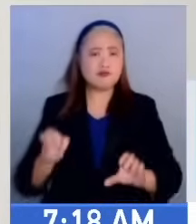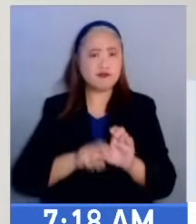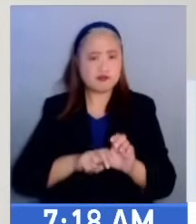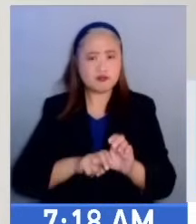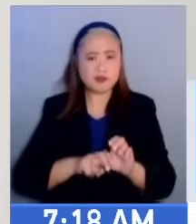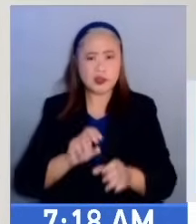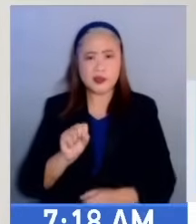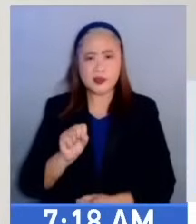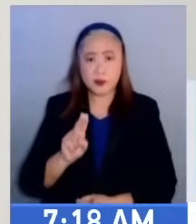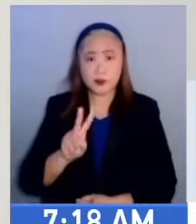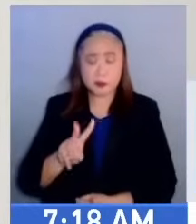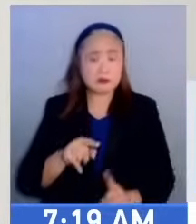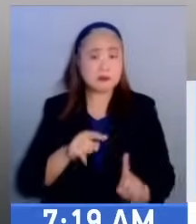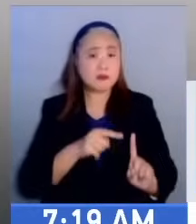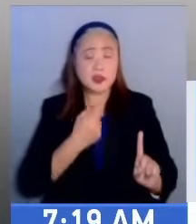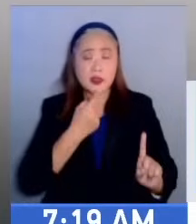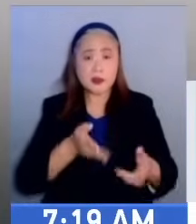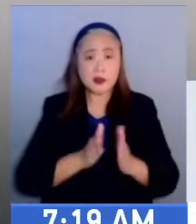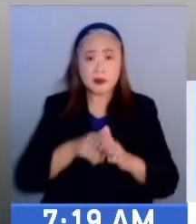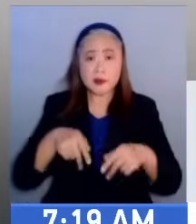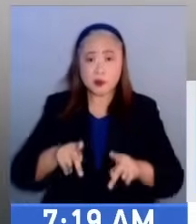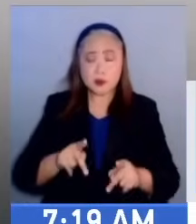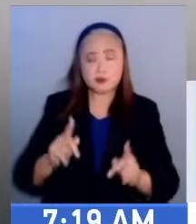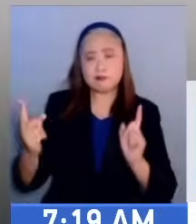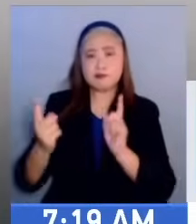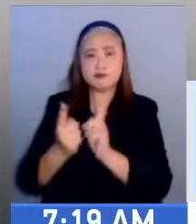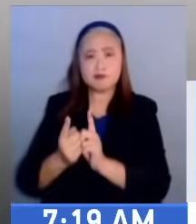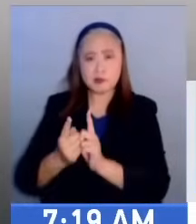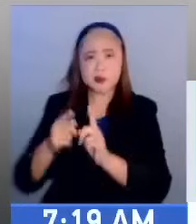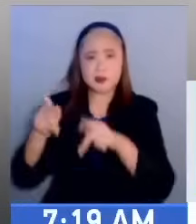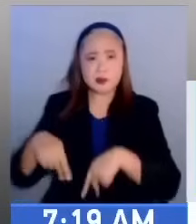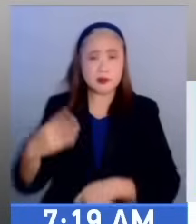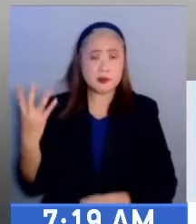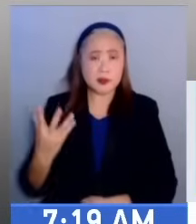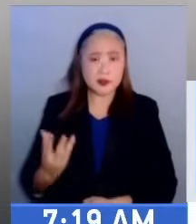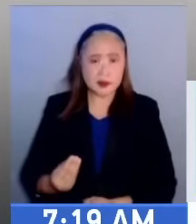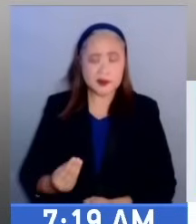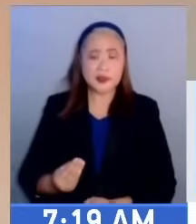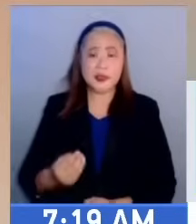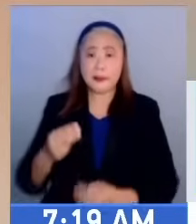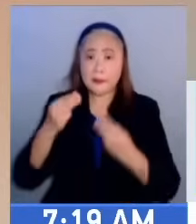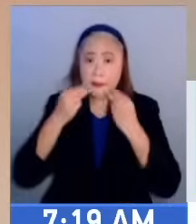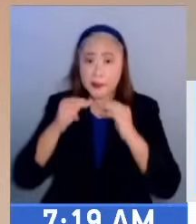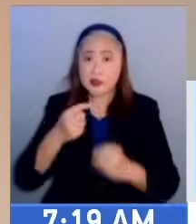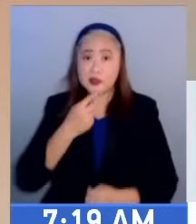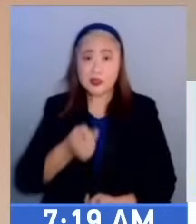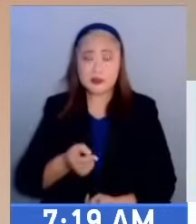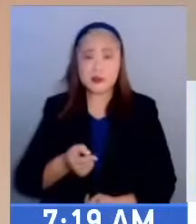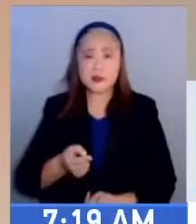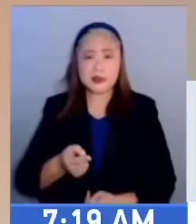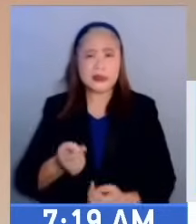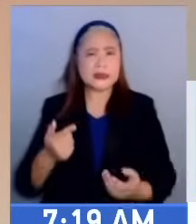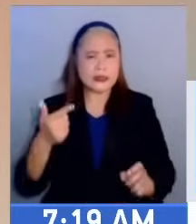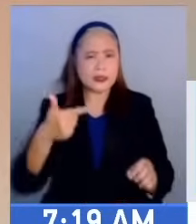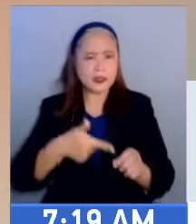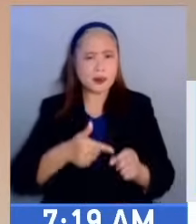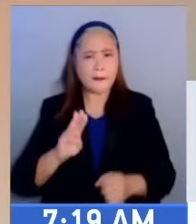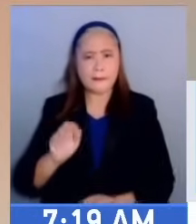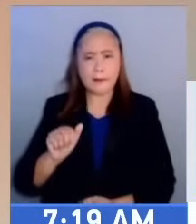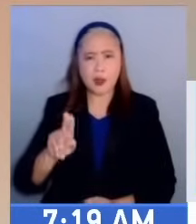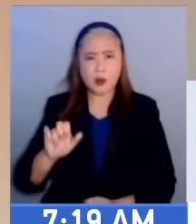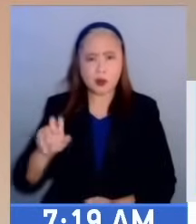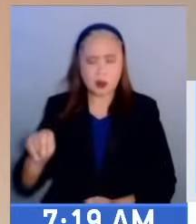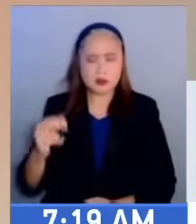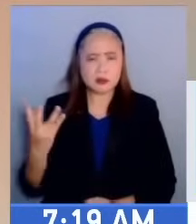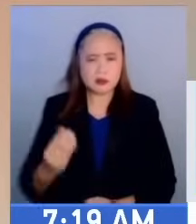camelon na may kikitain siyang tao sa Batangas City Huling Mensahe raw sa kanya ng anak nasang gasolinahan siya sa bawan Makalipas ang ilang oras hindi na nila